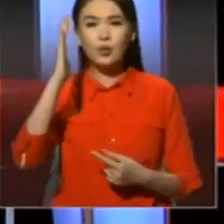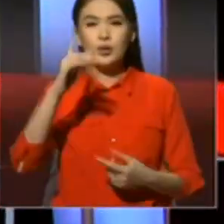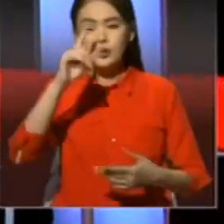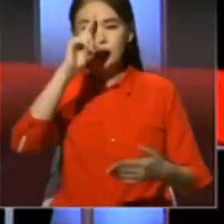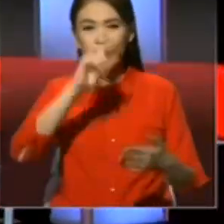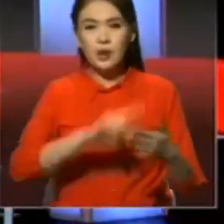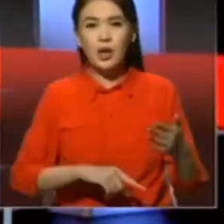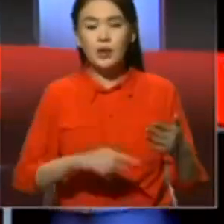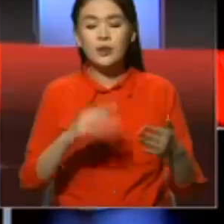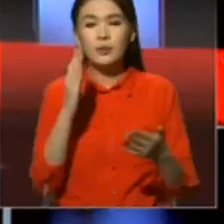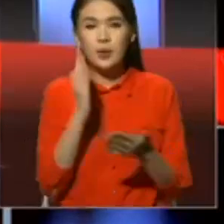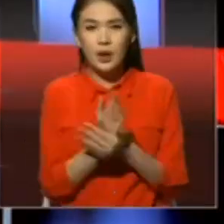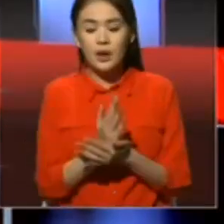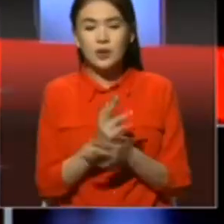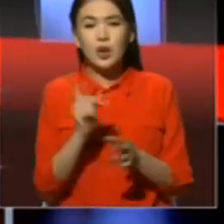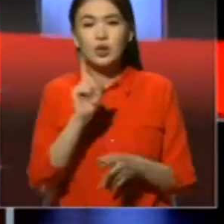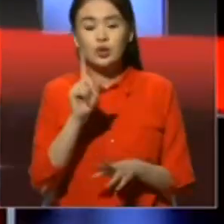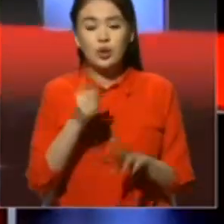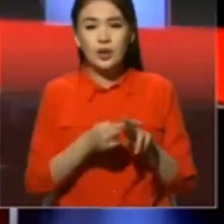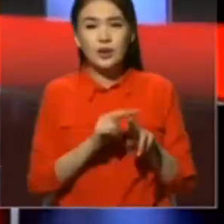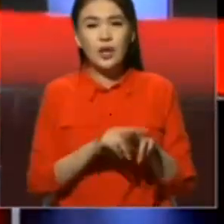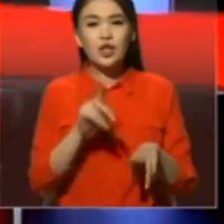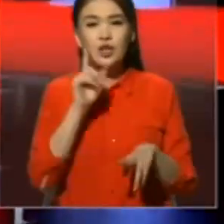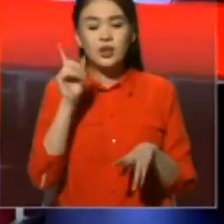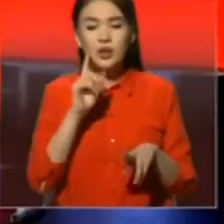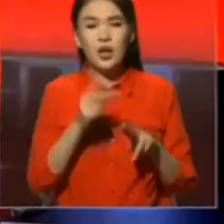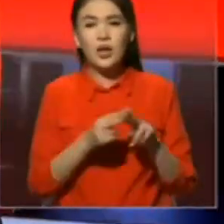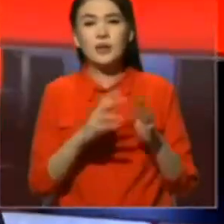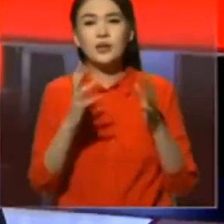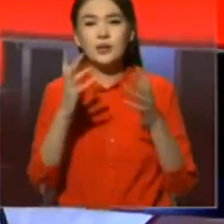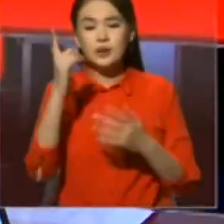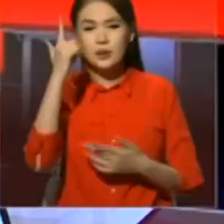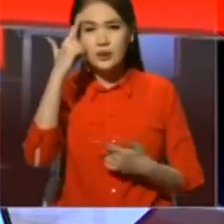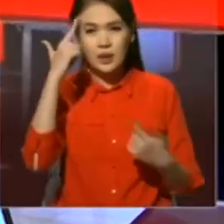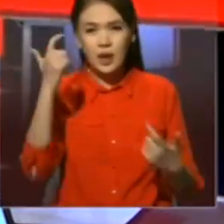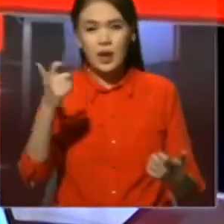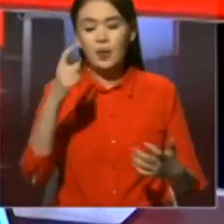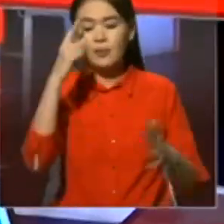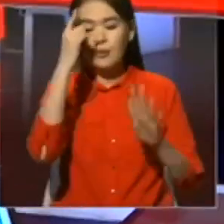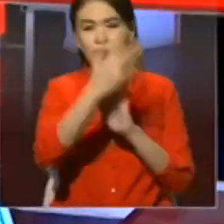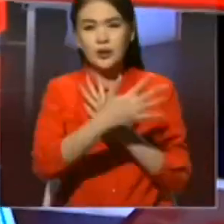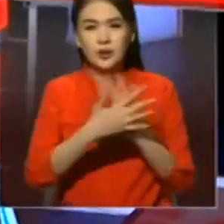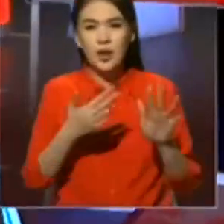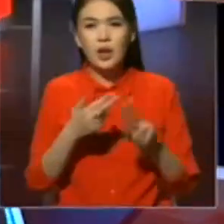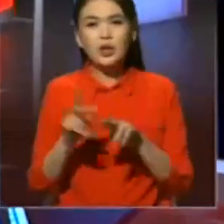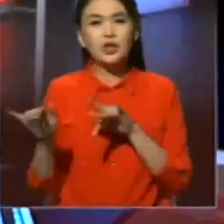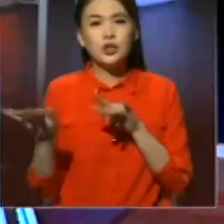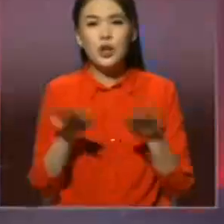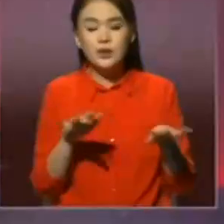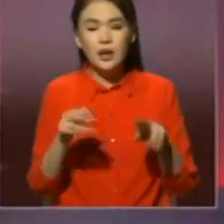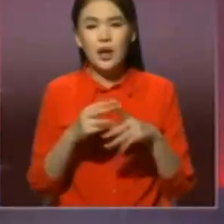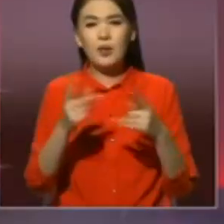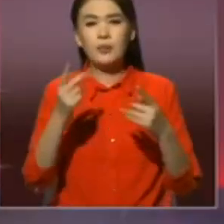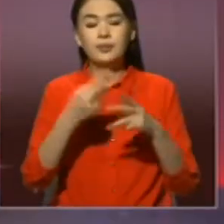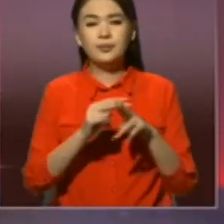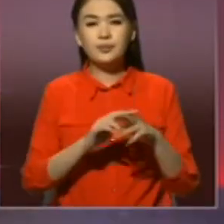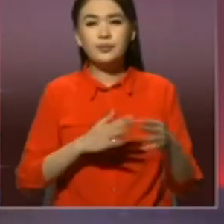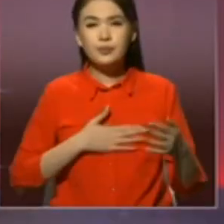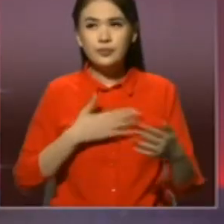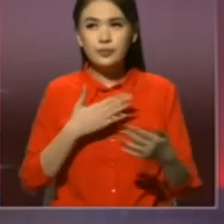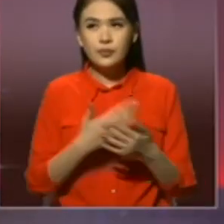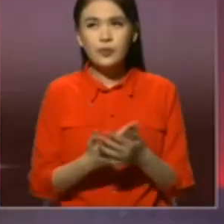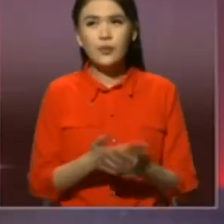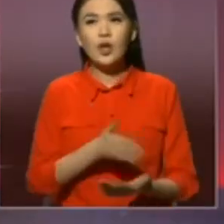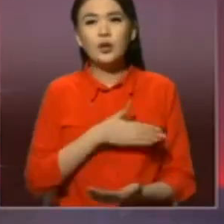сенімдіміз. Өйткені бұл жастар саналы, санасы бекіген, қоғамдағы жағдайды түсіне білетін, жан дүниесімен түсіне